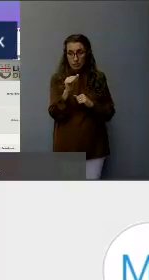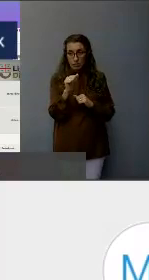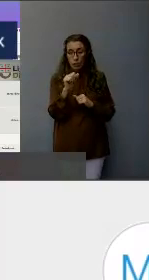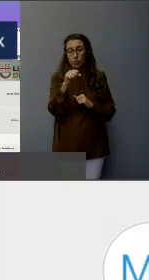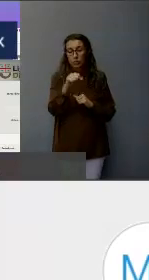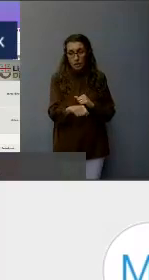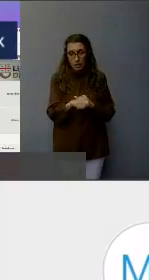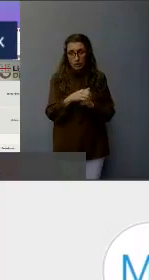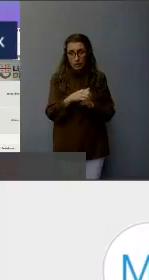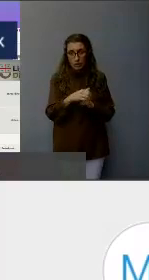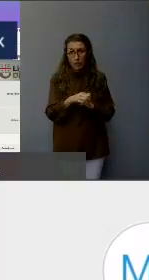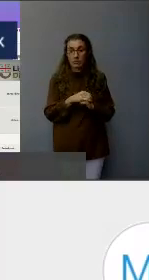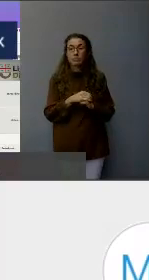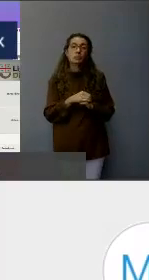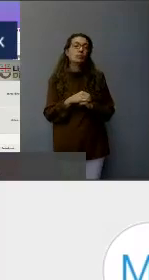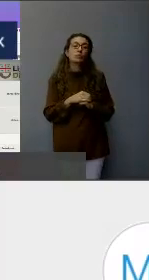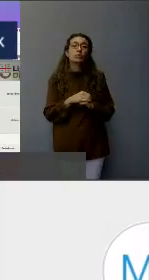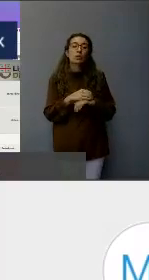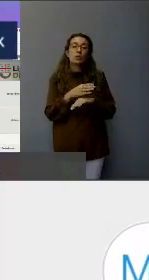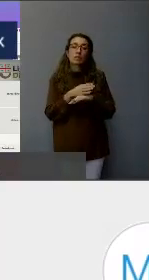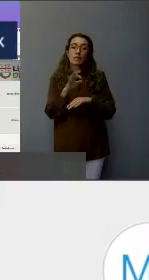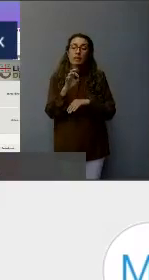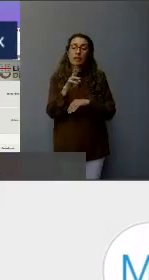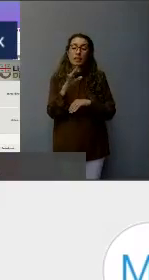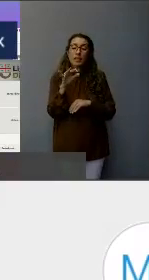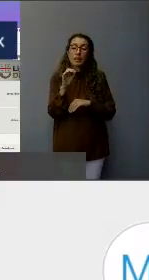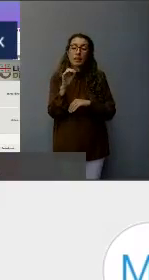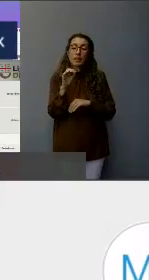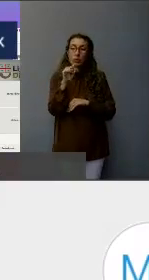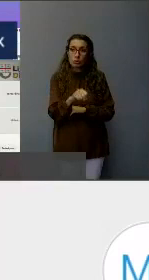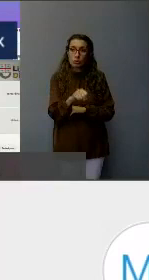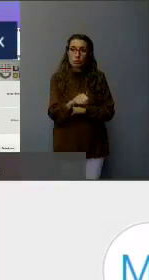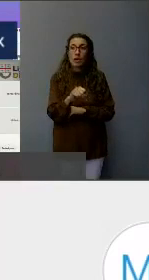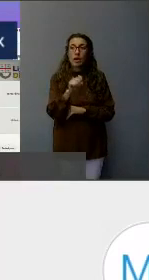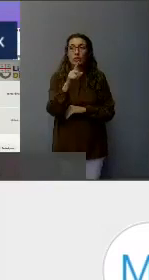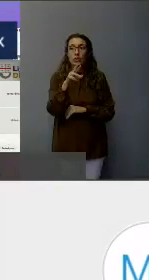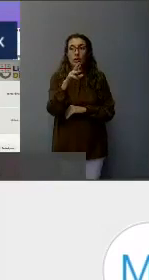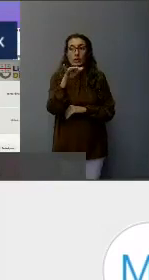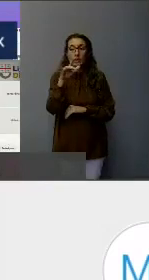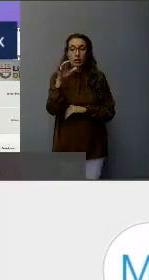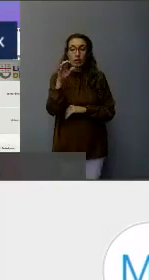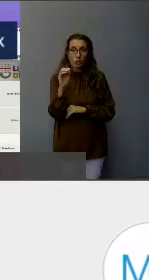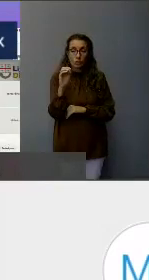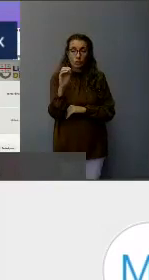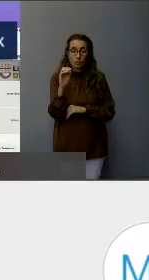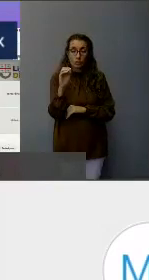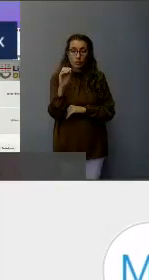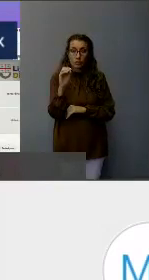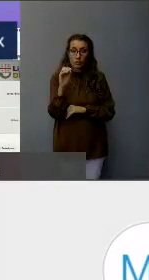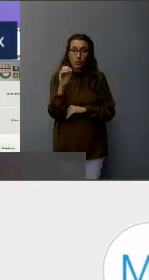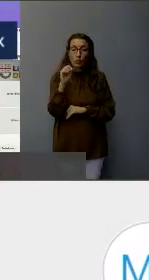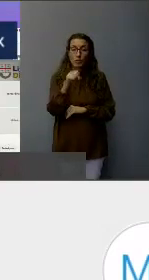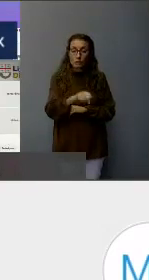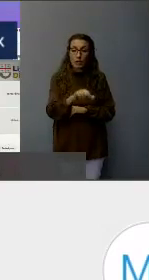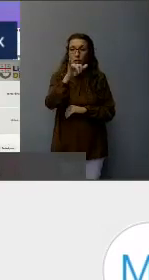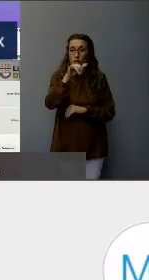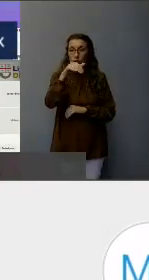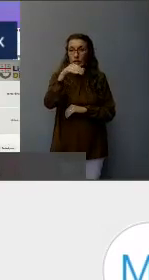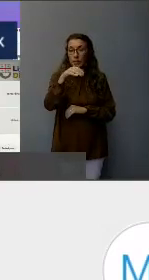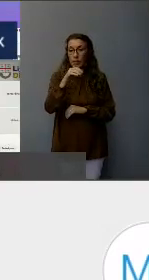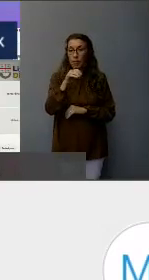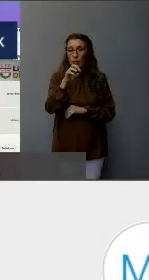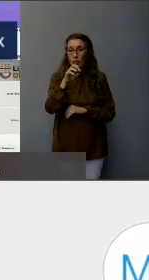orario consigliere ferrero contrario consigliere grillo l'erario